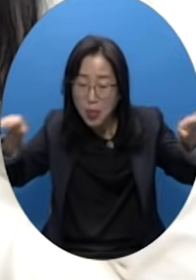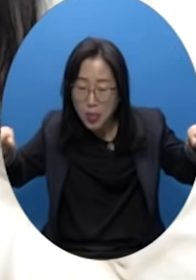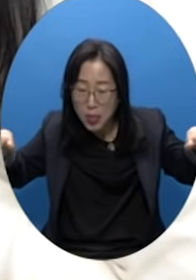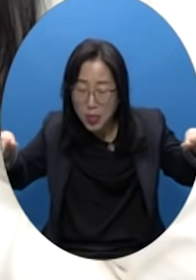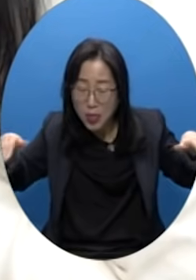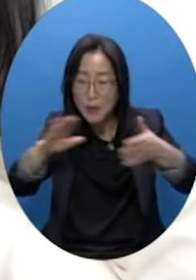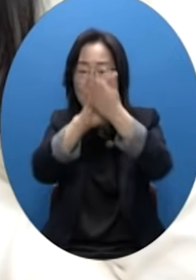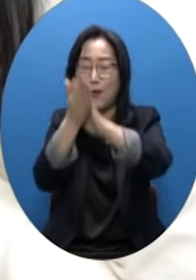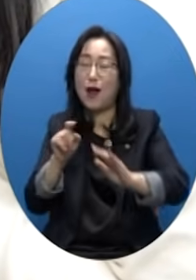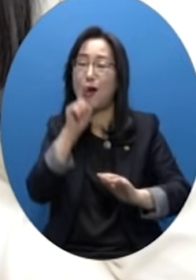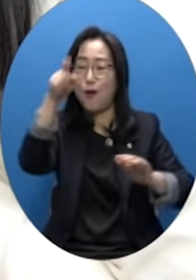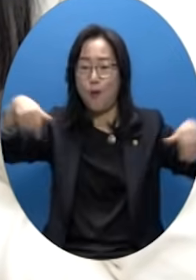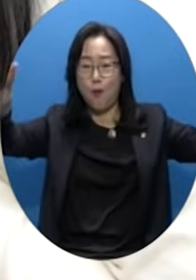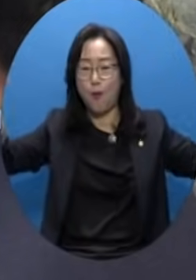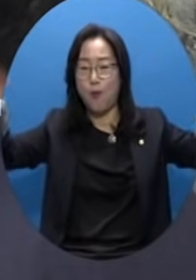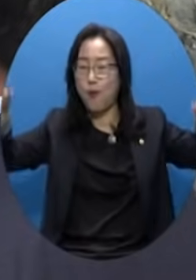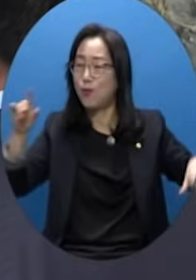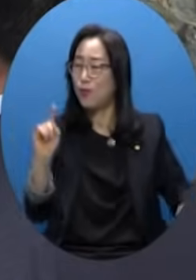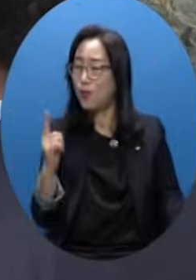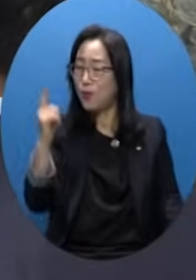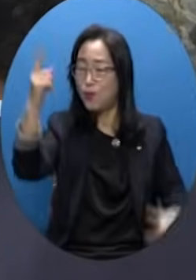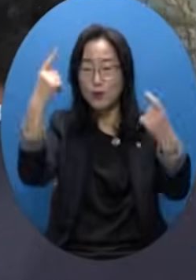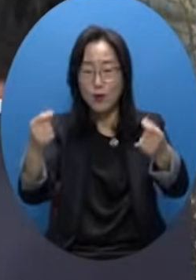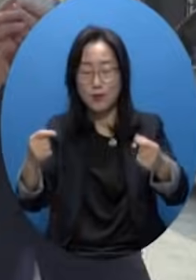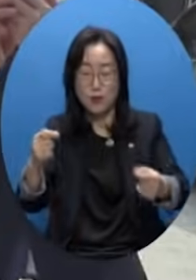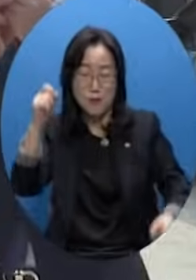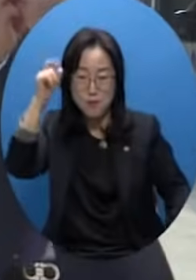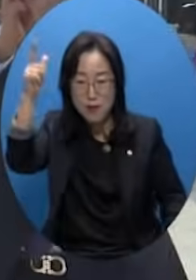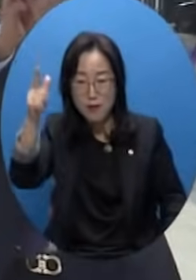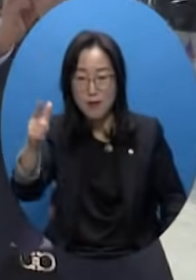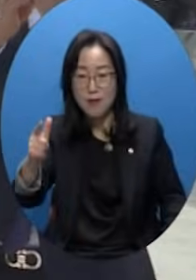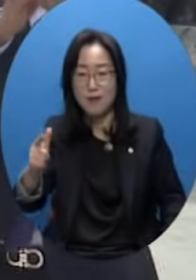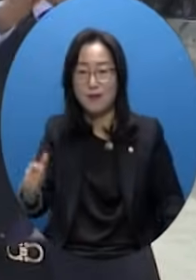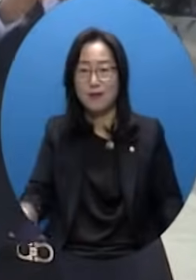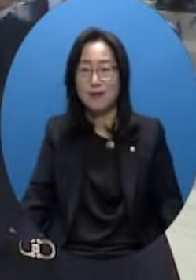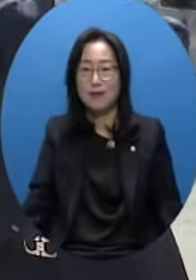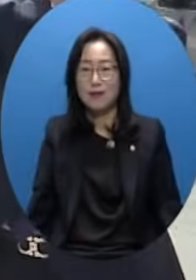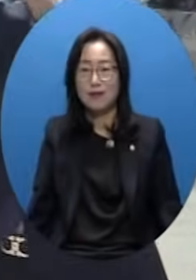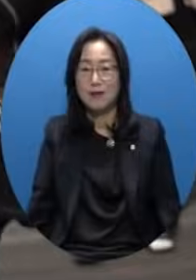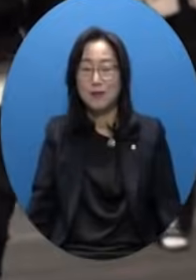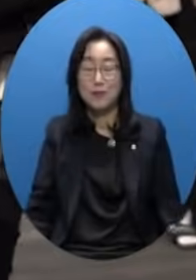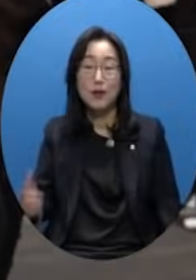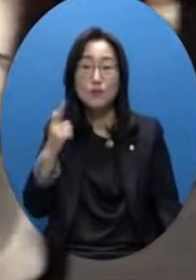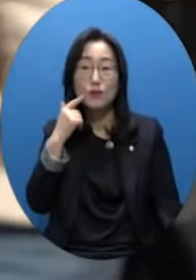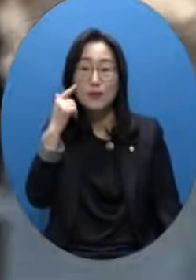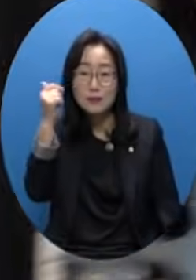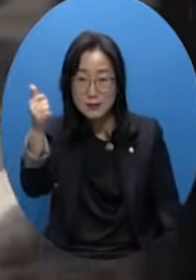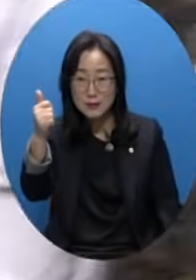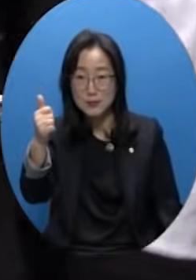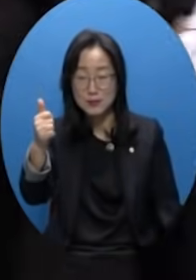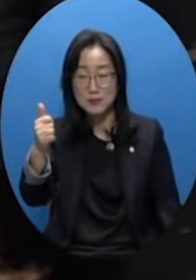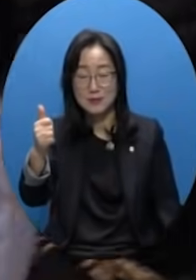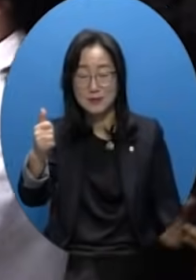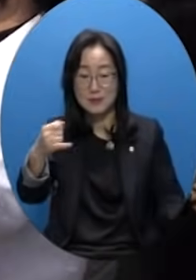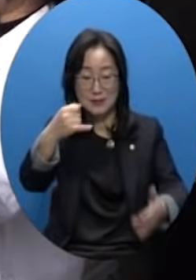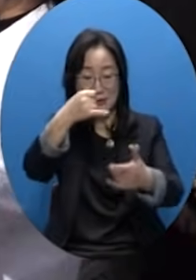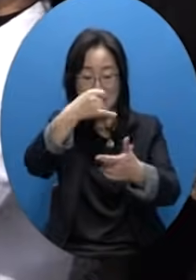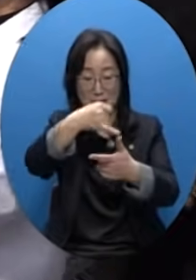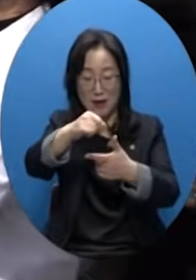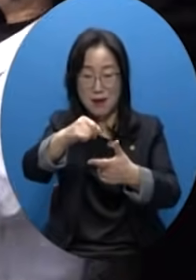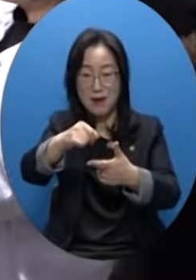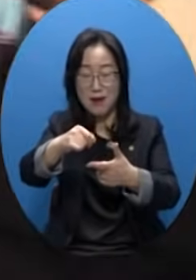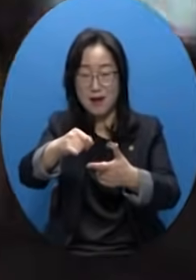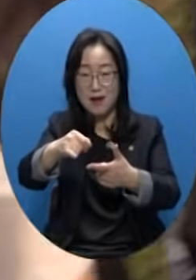되어서 동시에 나게 제 올라 같은 위대한 하나님의 사람들이 되었습니다 목사님의 큰딸 다해도